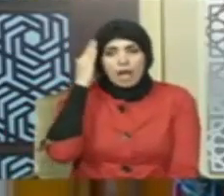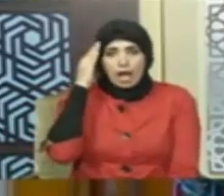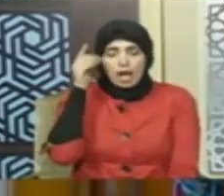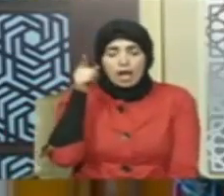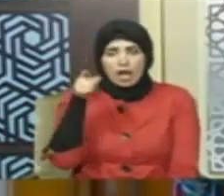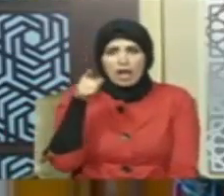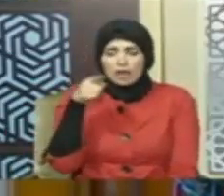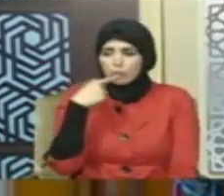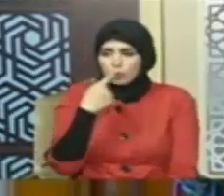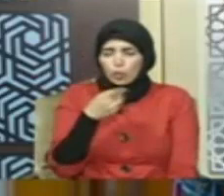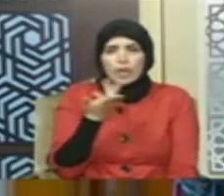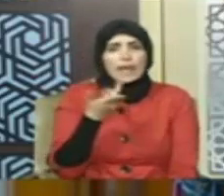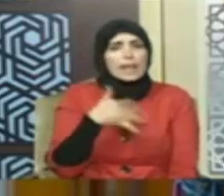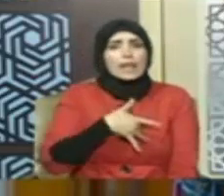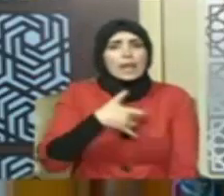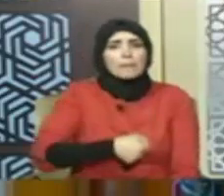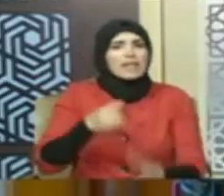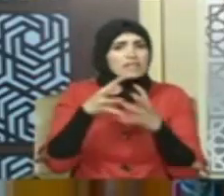الإيمان بالله